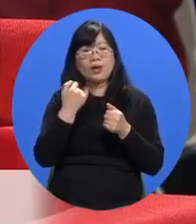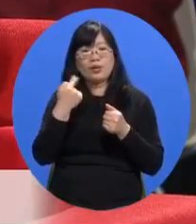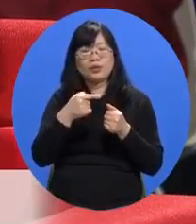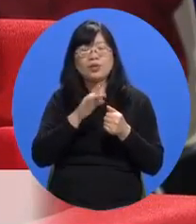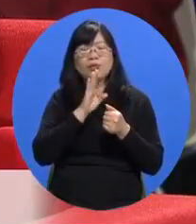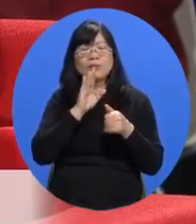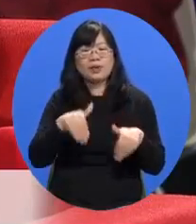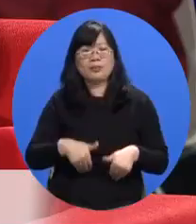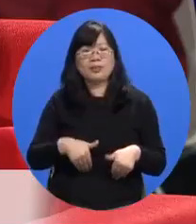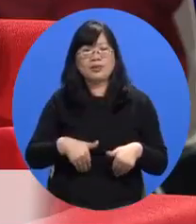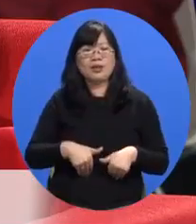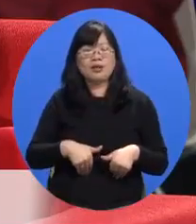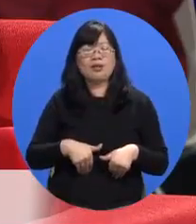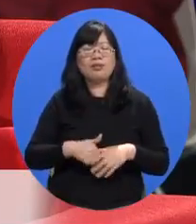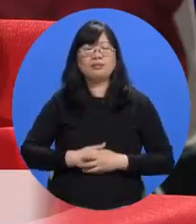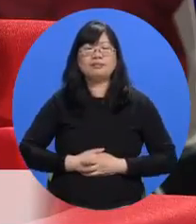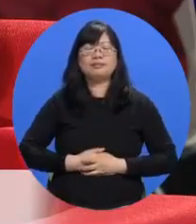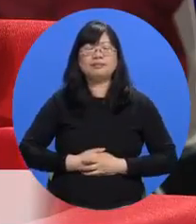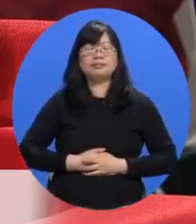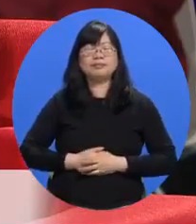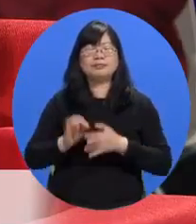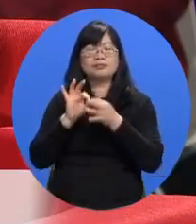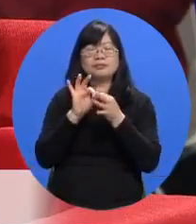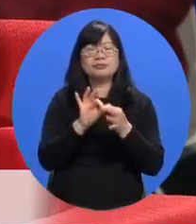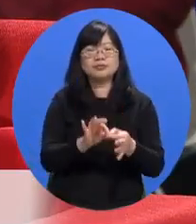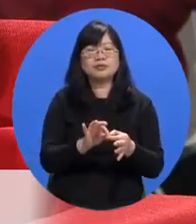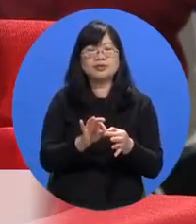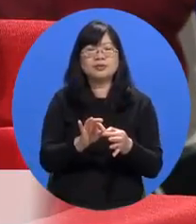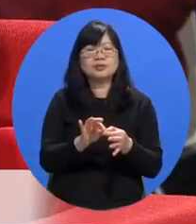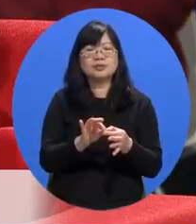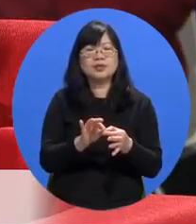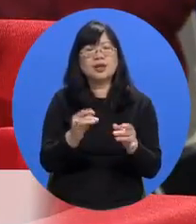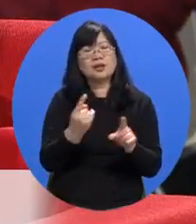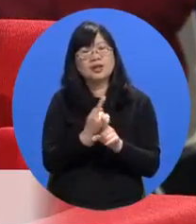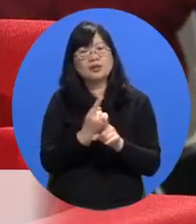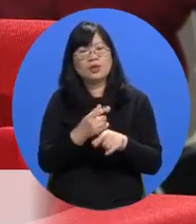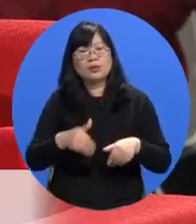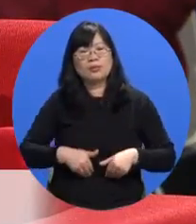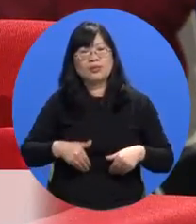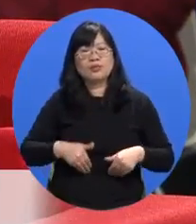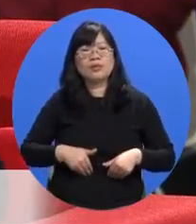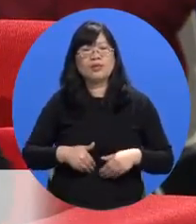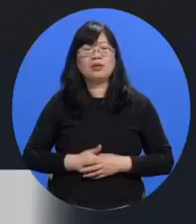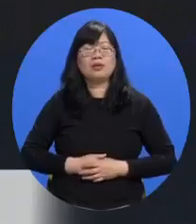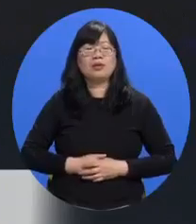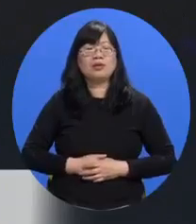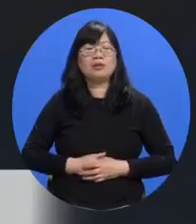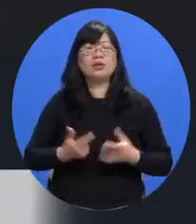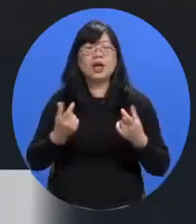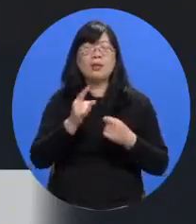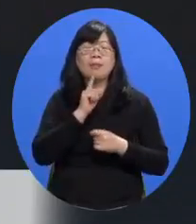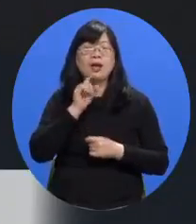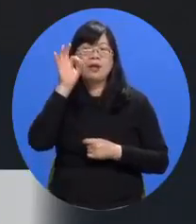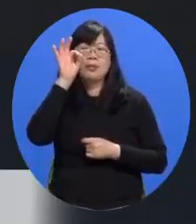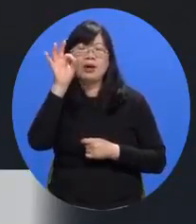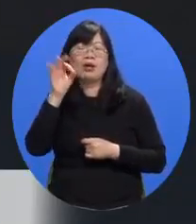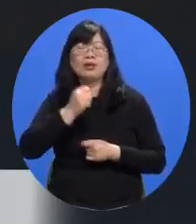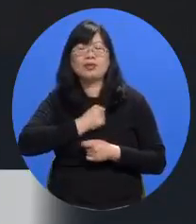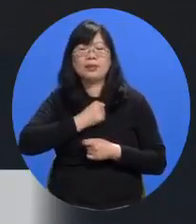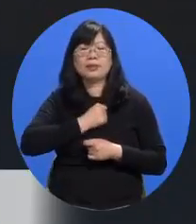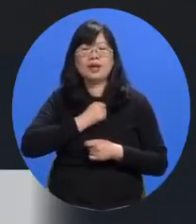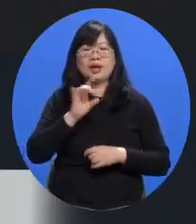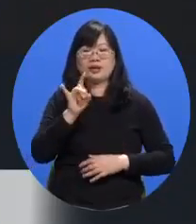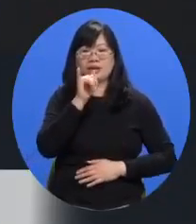참 필요하고 학부모에 네. 대한 끊임없는 참 계도가 필요하다 생각이 됩니다. 근데 이제 이런 말을 들을 때 제가 좀 답답한